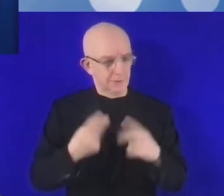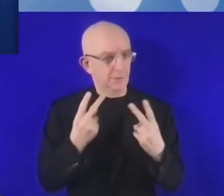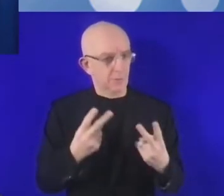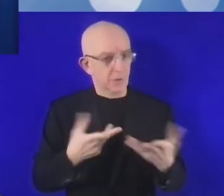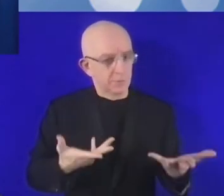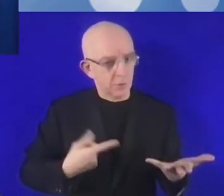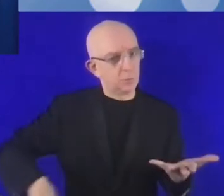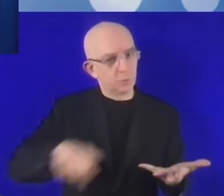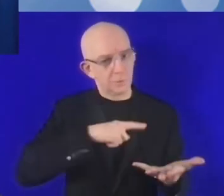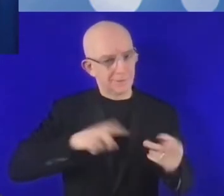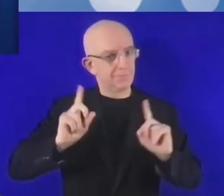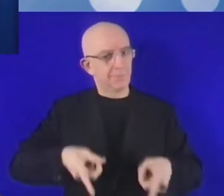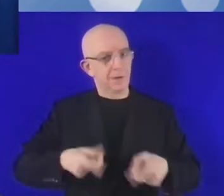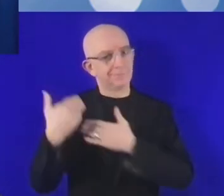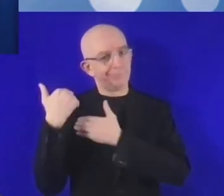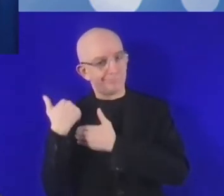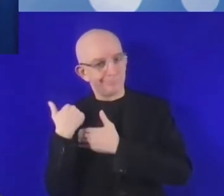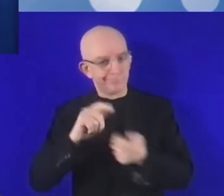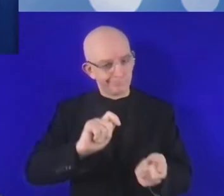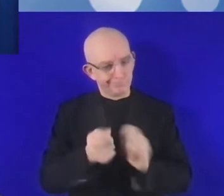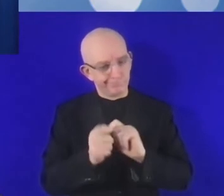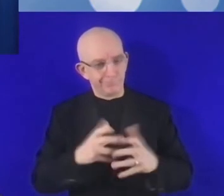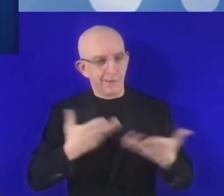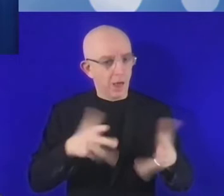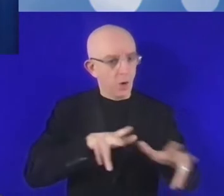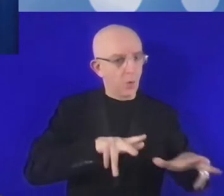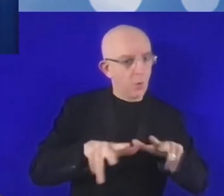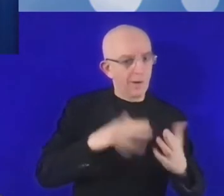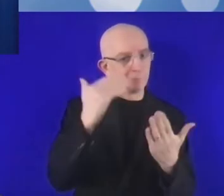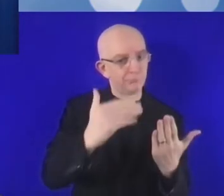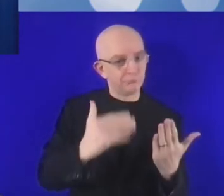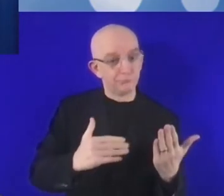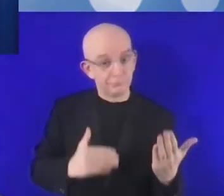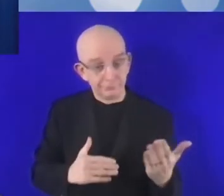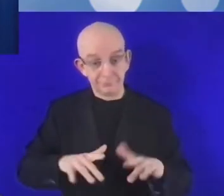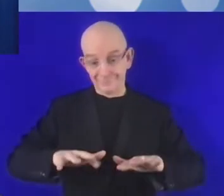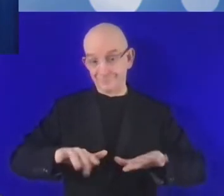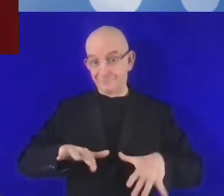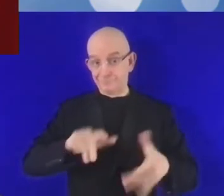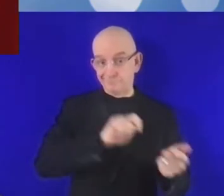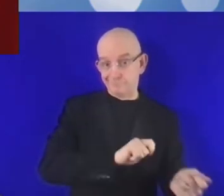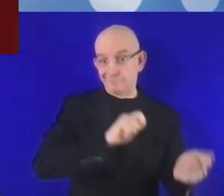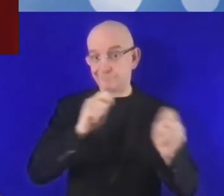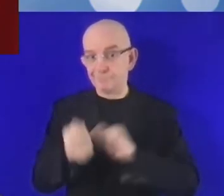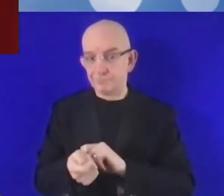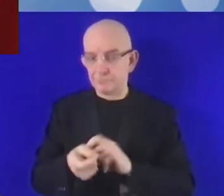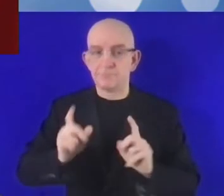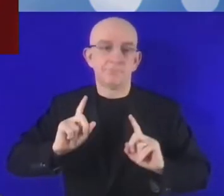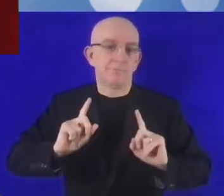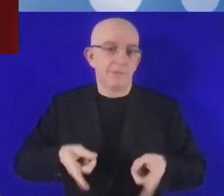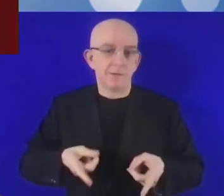la société mondiale. C'est nous qui sculptons la réalité, fût-elle numérique ou